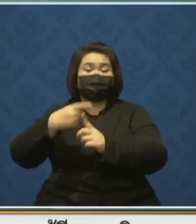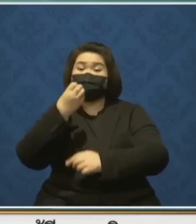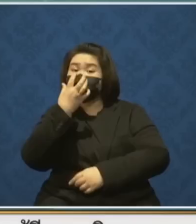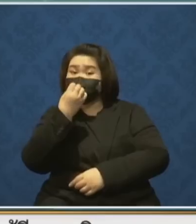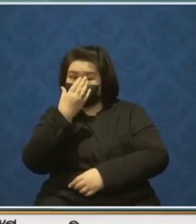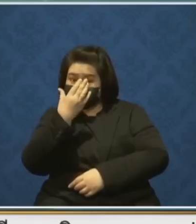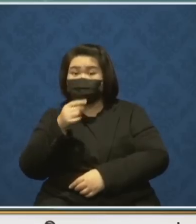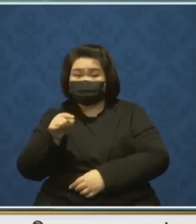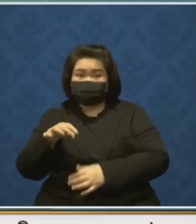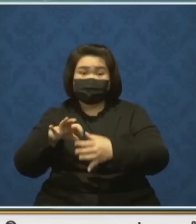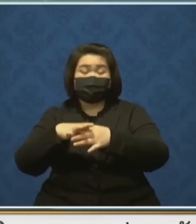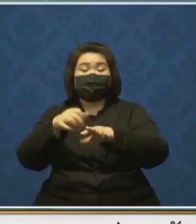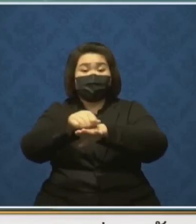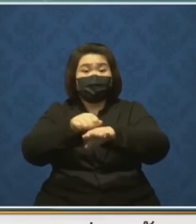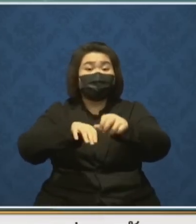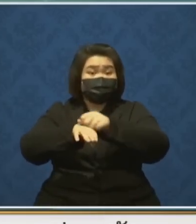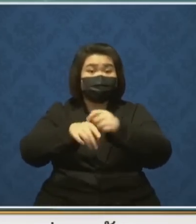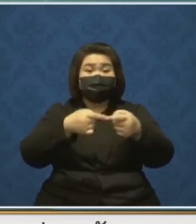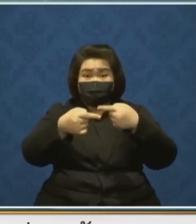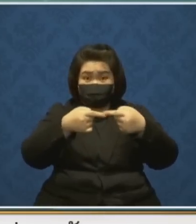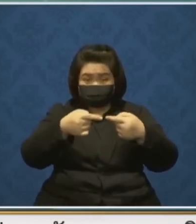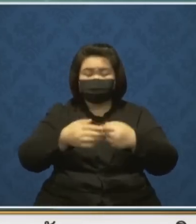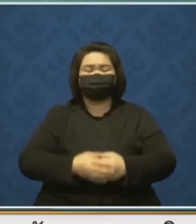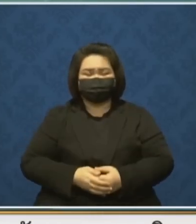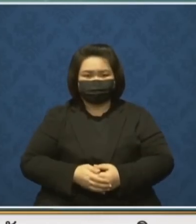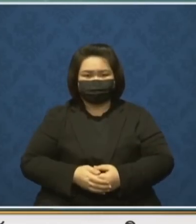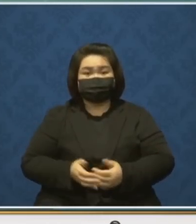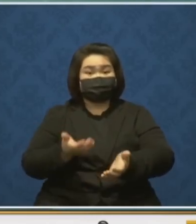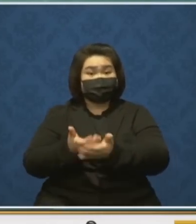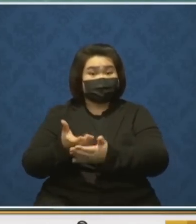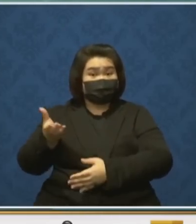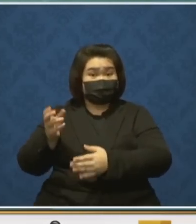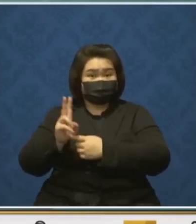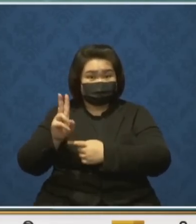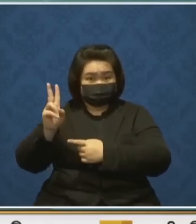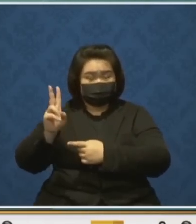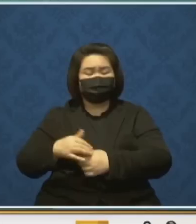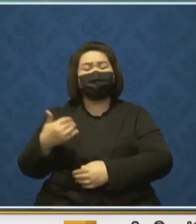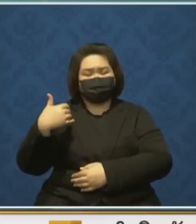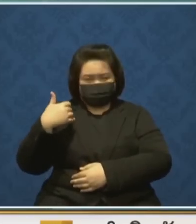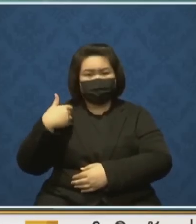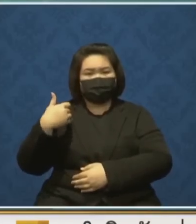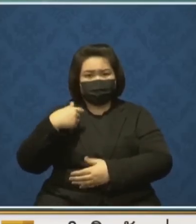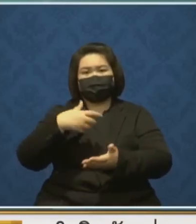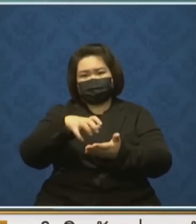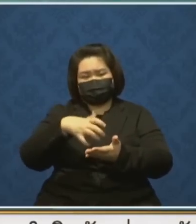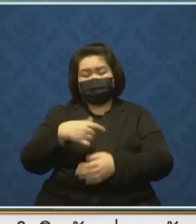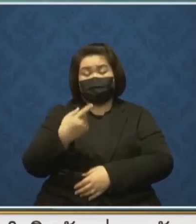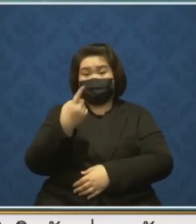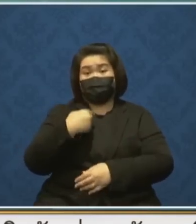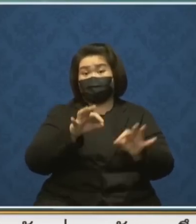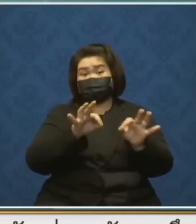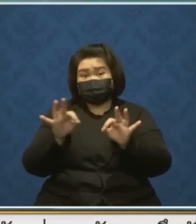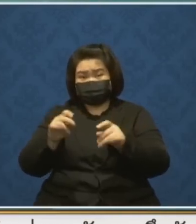ิษณ elkุงมืออยากก้อนที่สองครับแม้ท่านไม่ได้ทวงถามคามขึ้นหนาเกลาหาวะช้าแต่เรื่องนี้